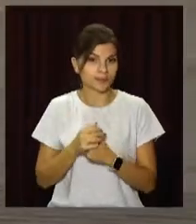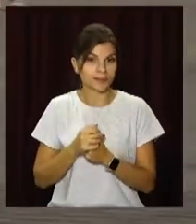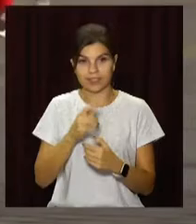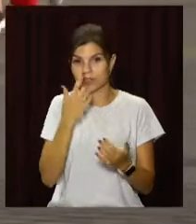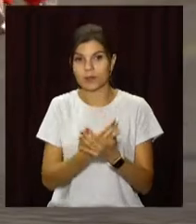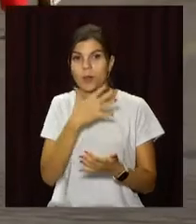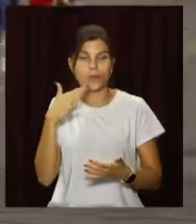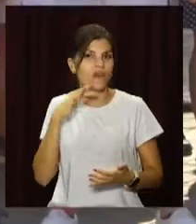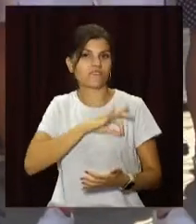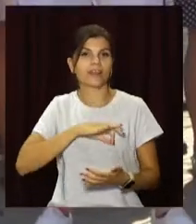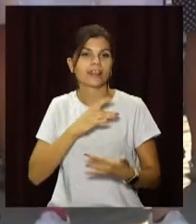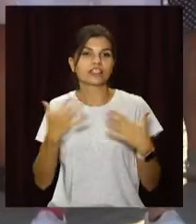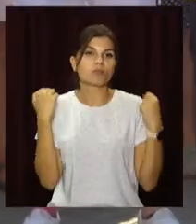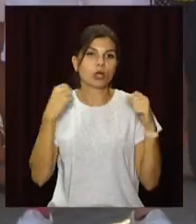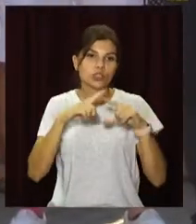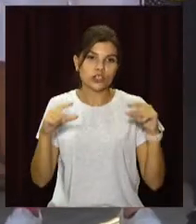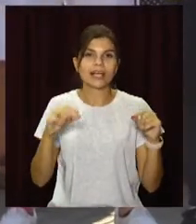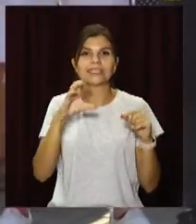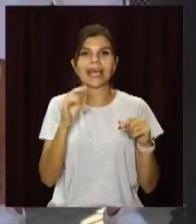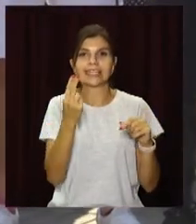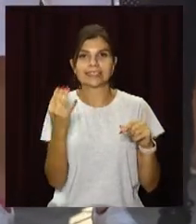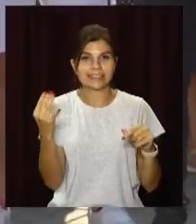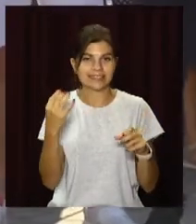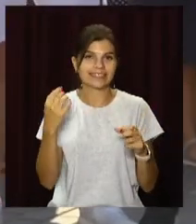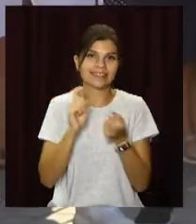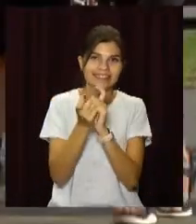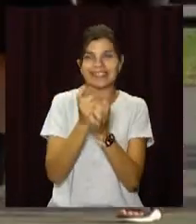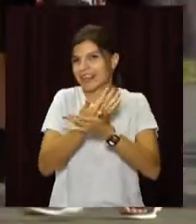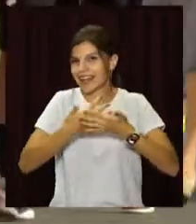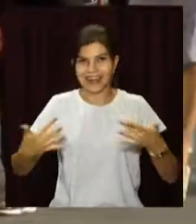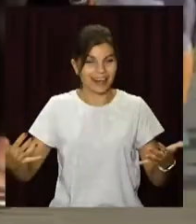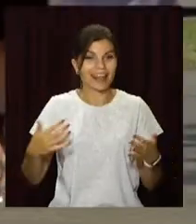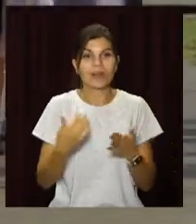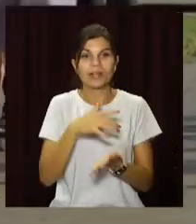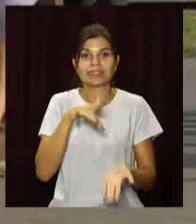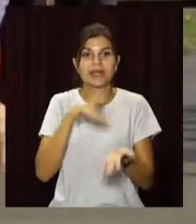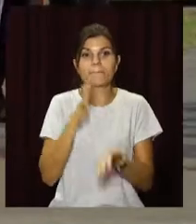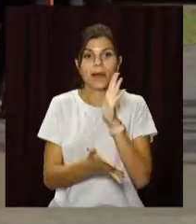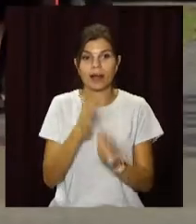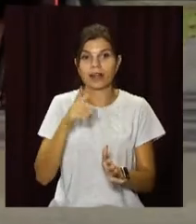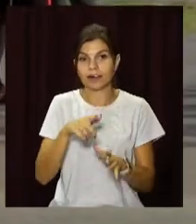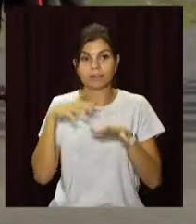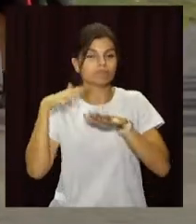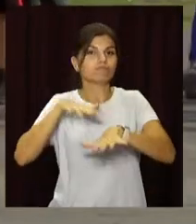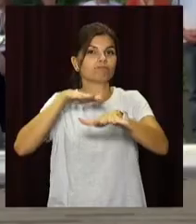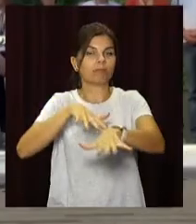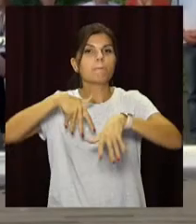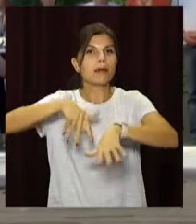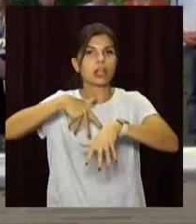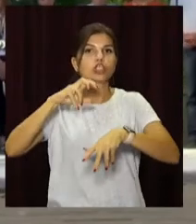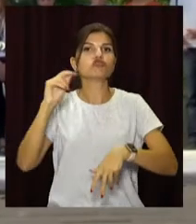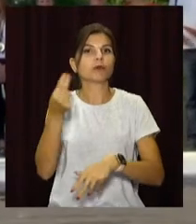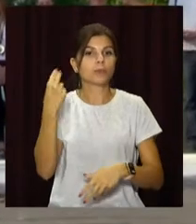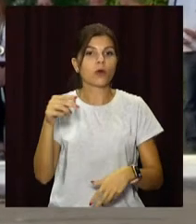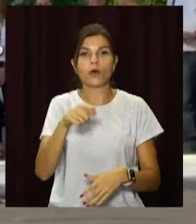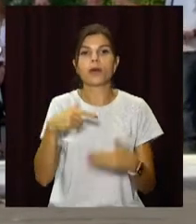Понад сотня вихованців міських спортивних шкіл та секцій, їхні тренери і пересічні містяни. У центральному парку Кам'янського прийшов традиційний парад чемпіонів.